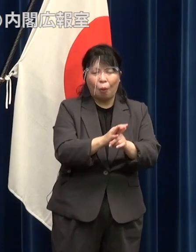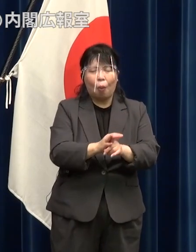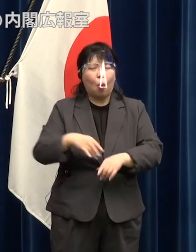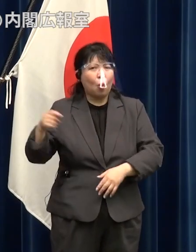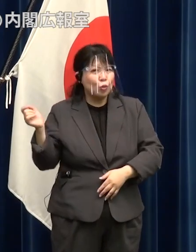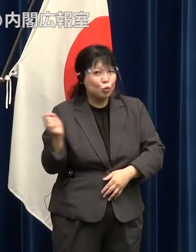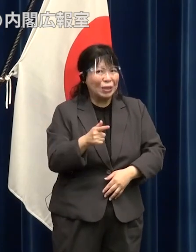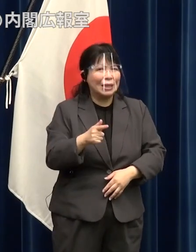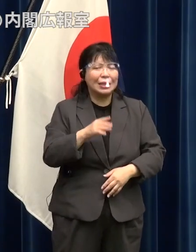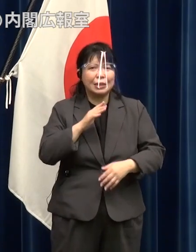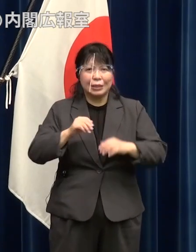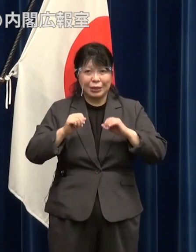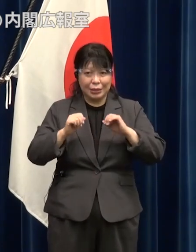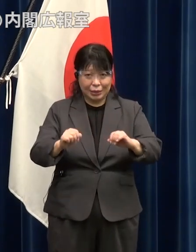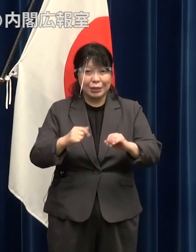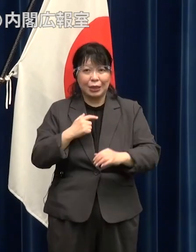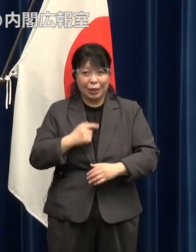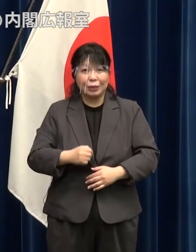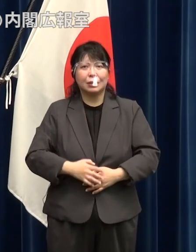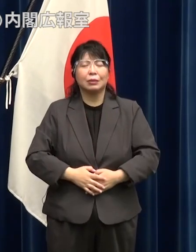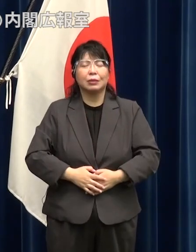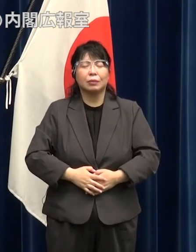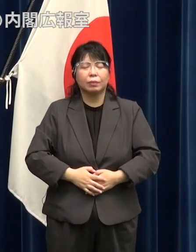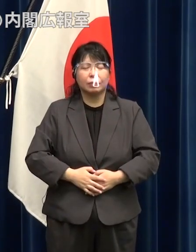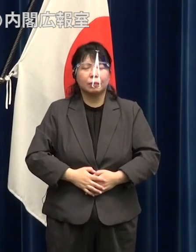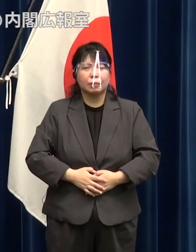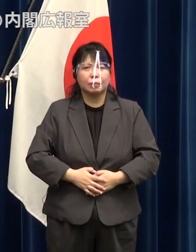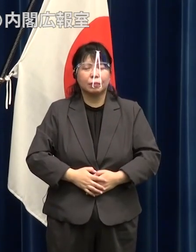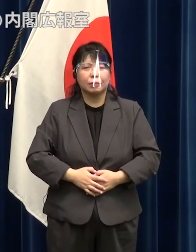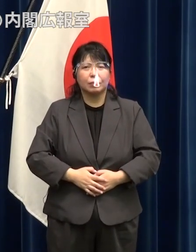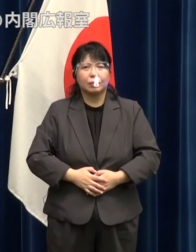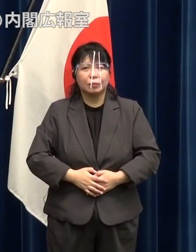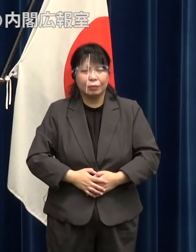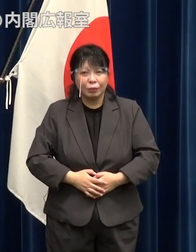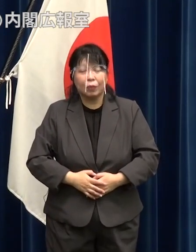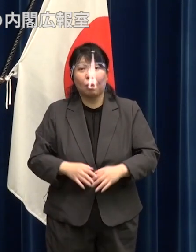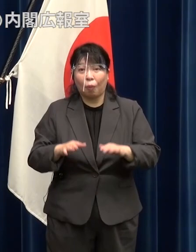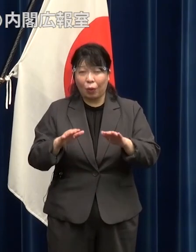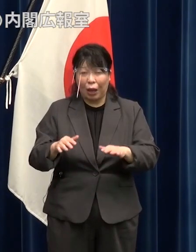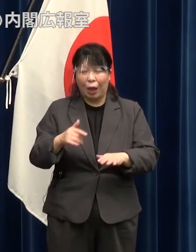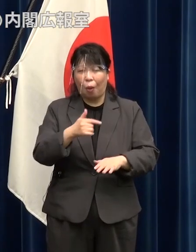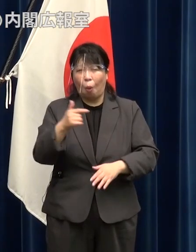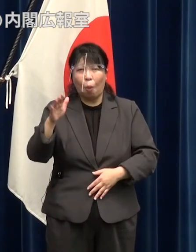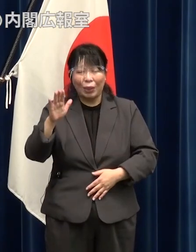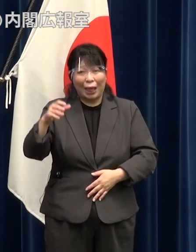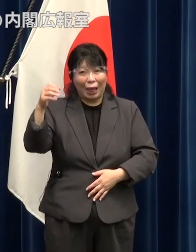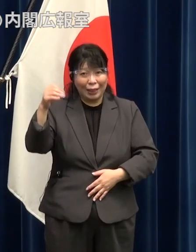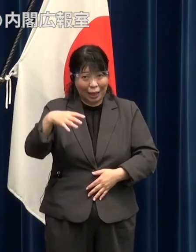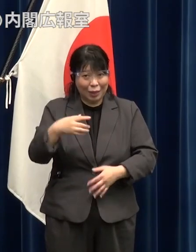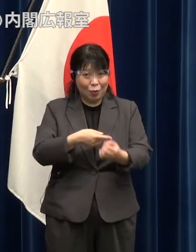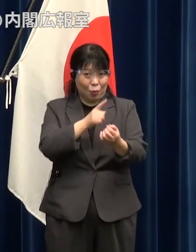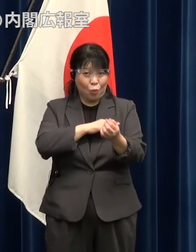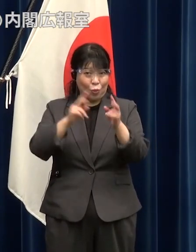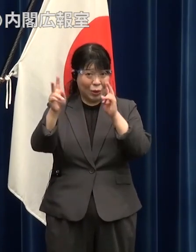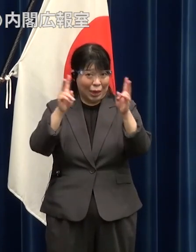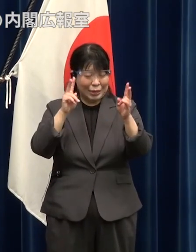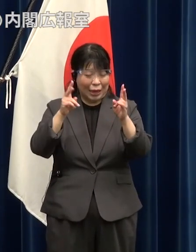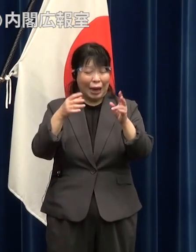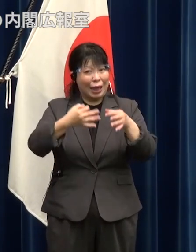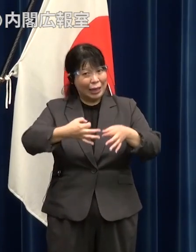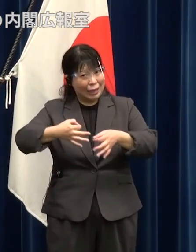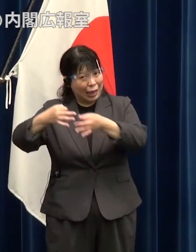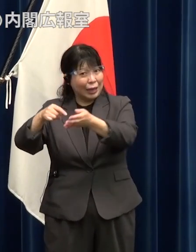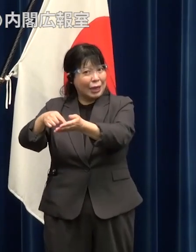します。今回5つの大手電力会社から値上げ申請が行われました